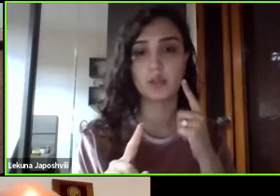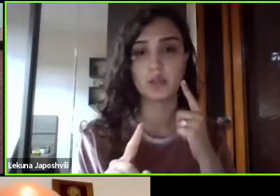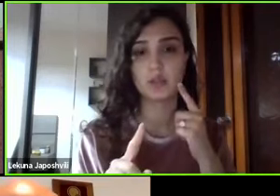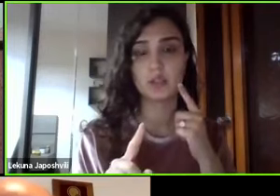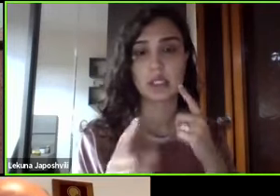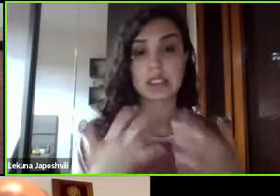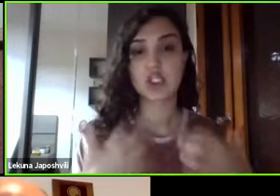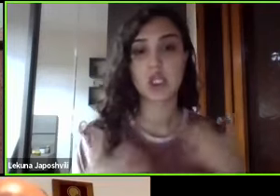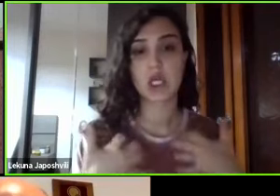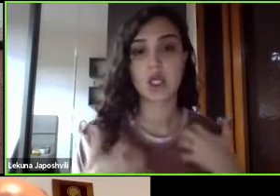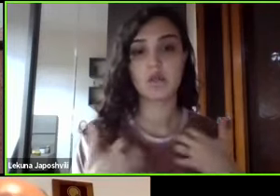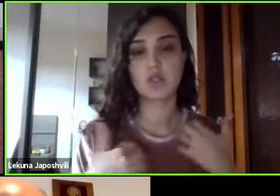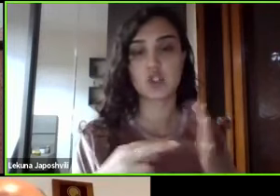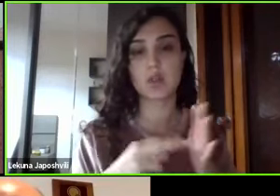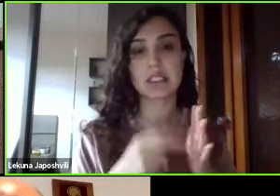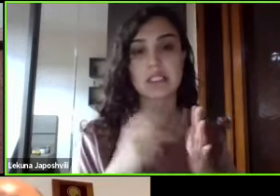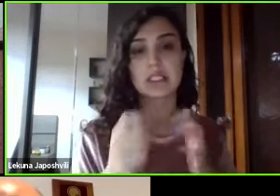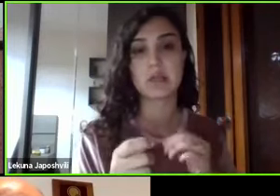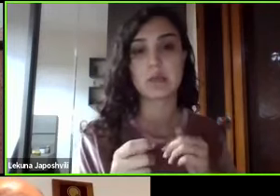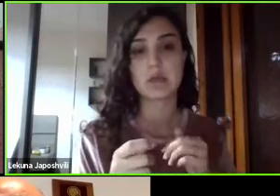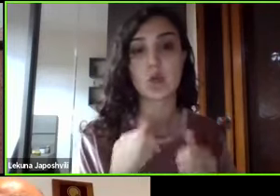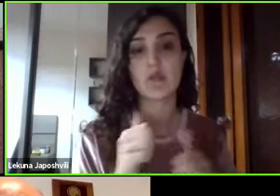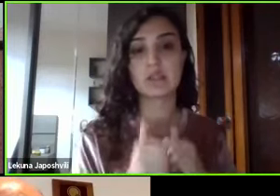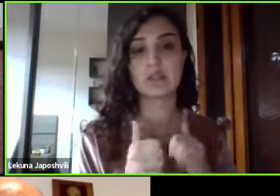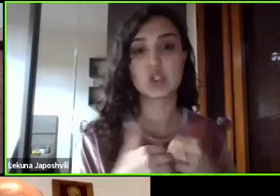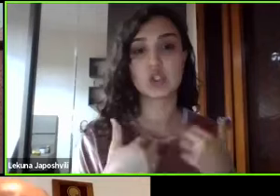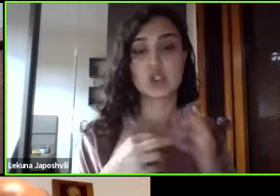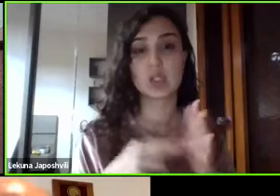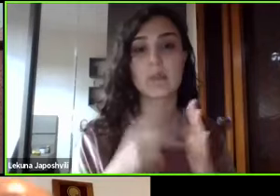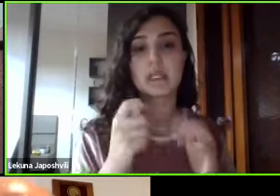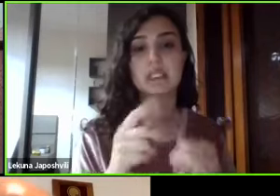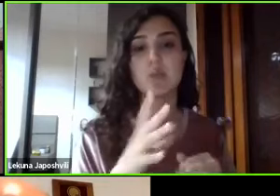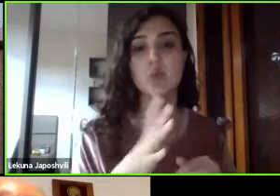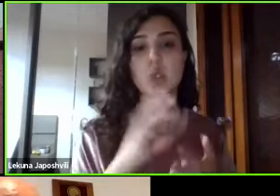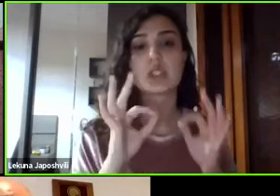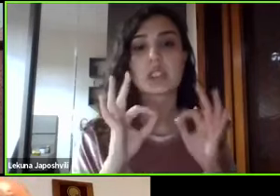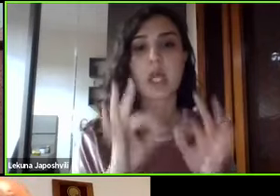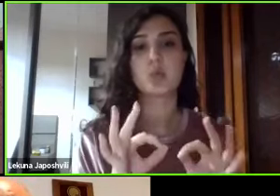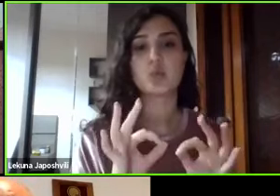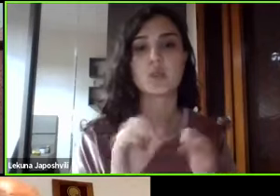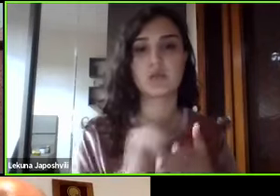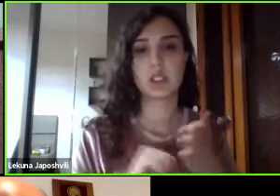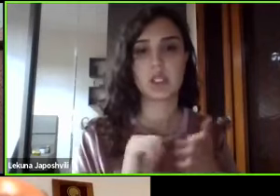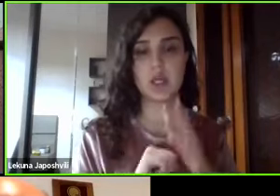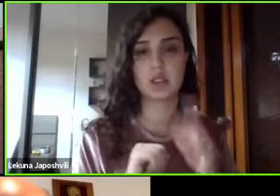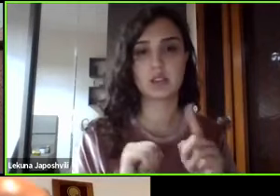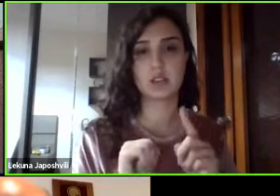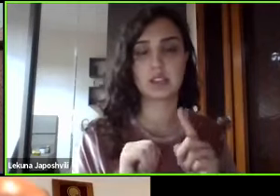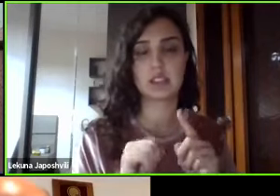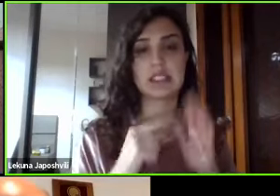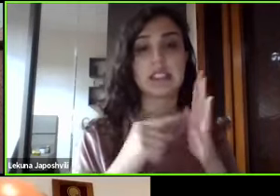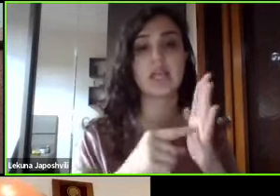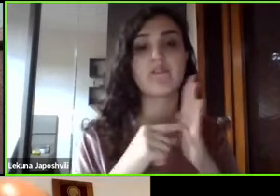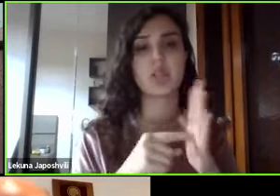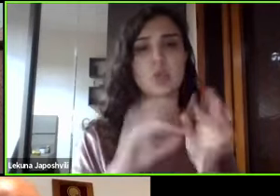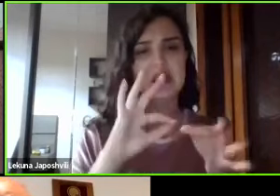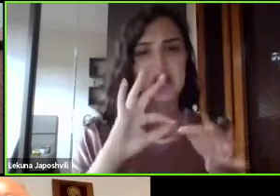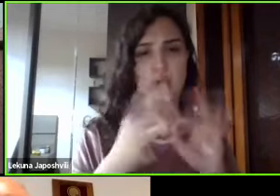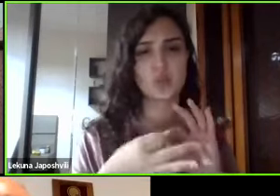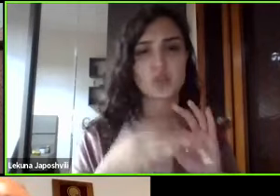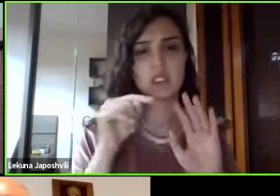ნაჩქარევი შეფასება, ყოველთვის შეფასება უნდა მოყვეს საფუძვლიან ინტერვიუ საფუძვლიან